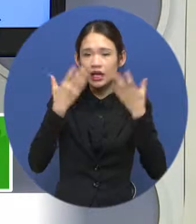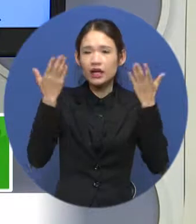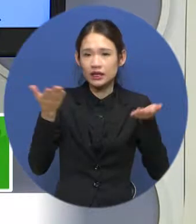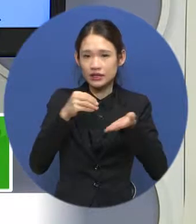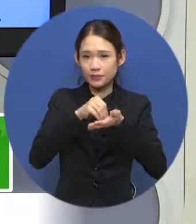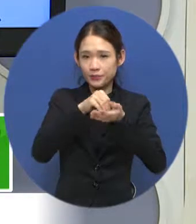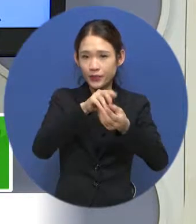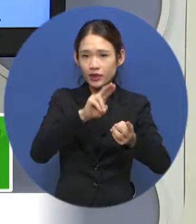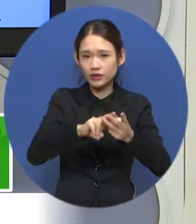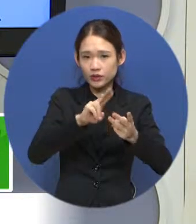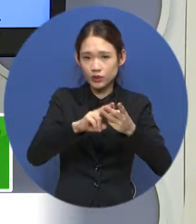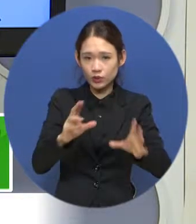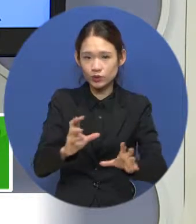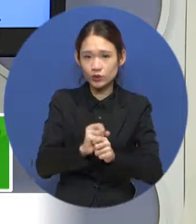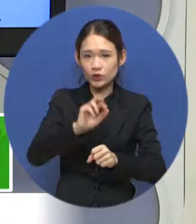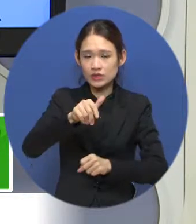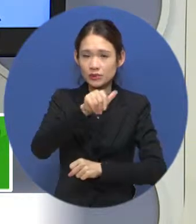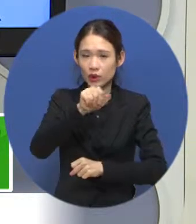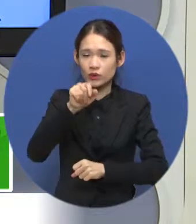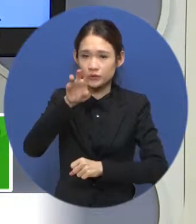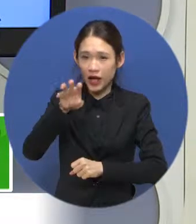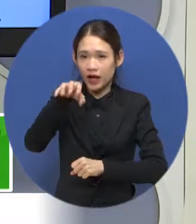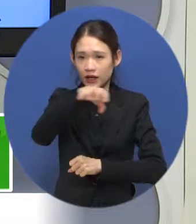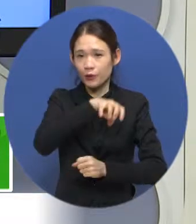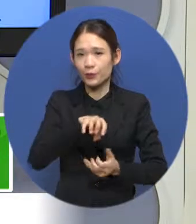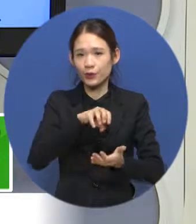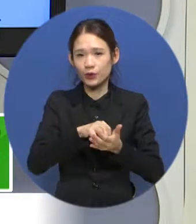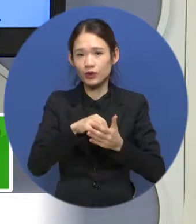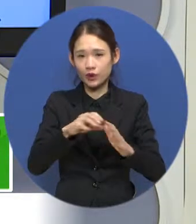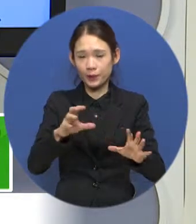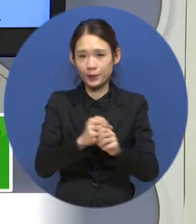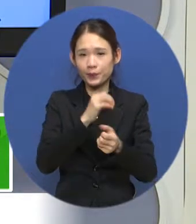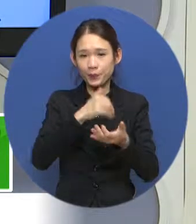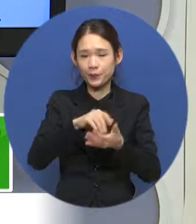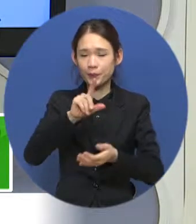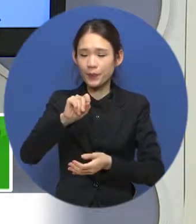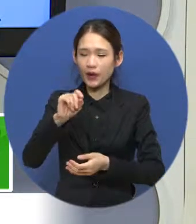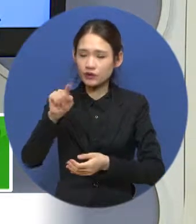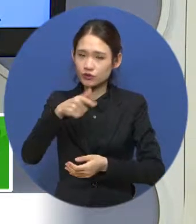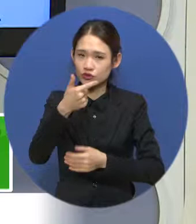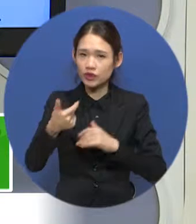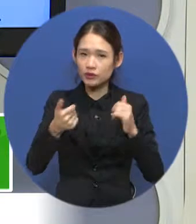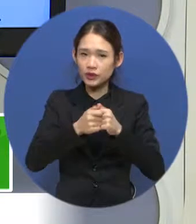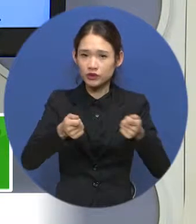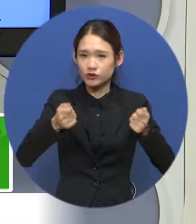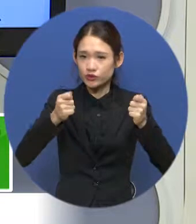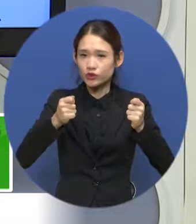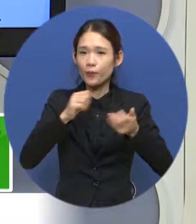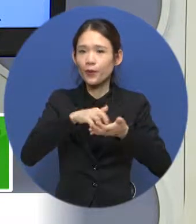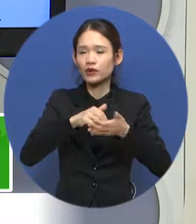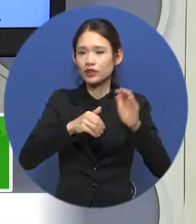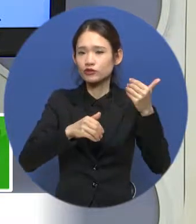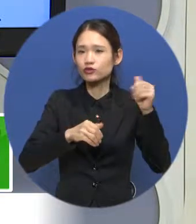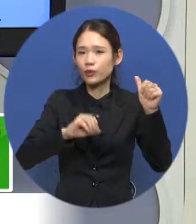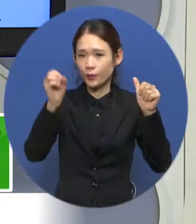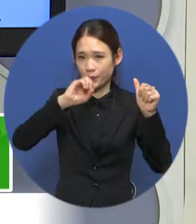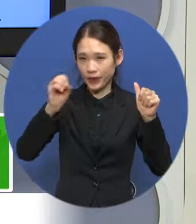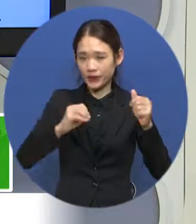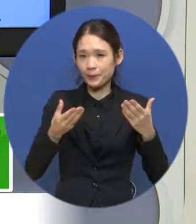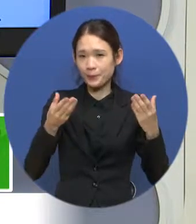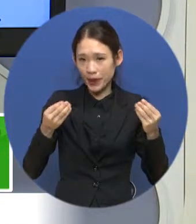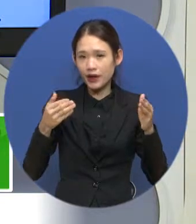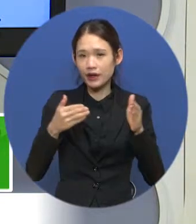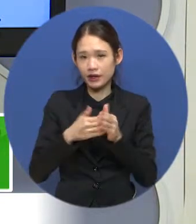7 백신 4개 과정에서 14,000 60명의 교육을 맞춰 수수료율 95% 를 기록했는데요